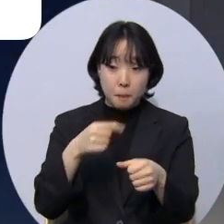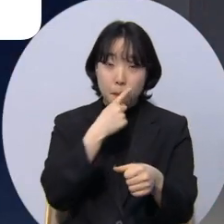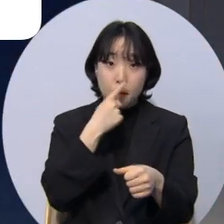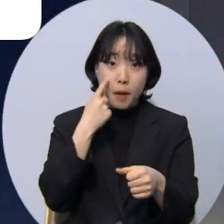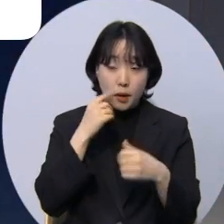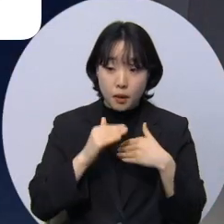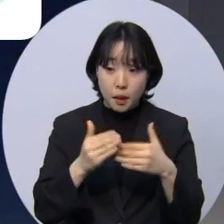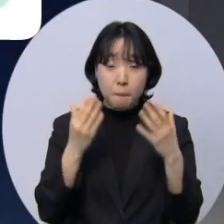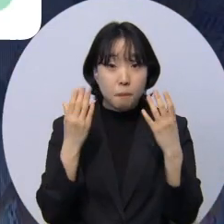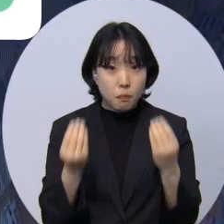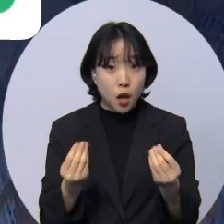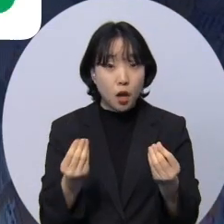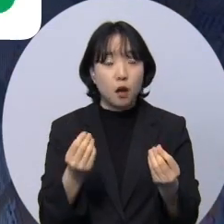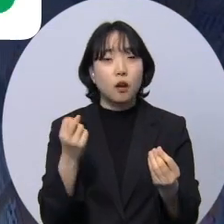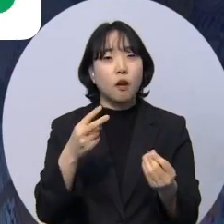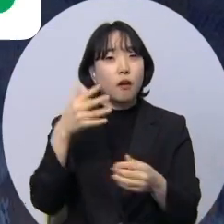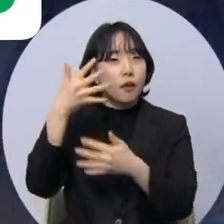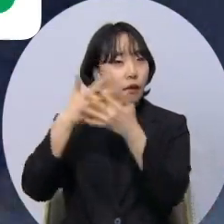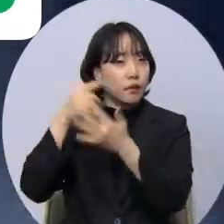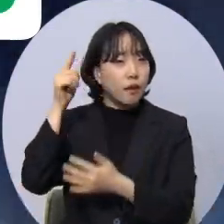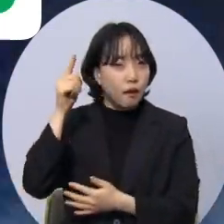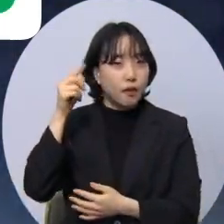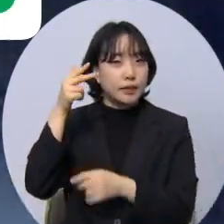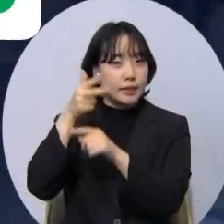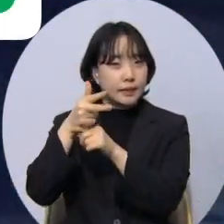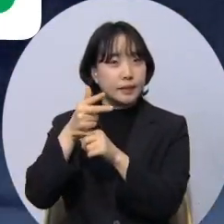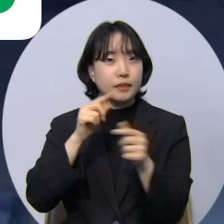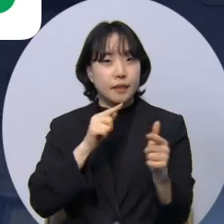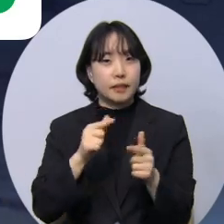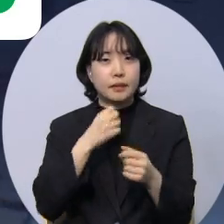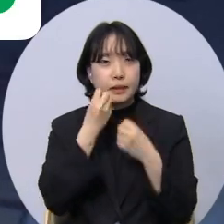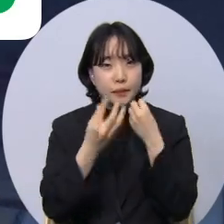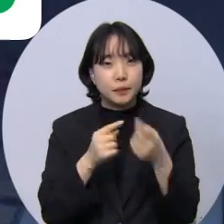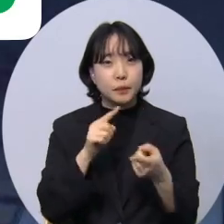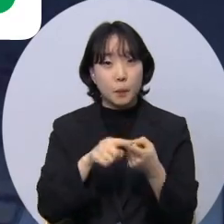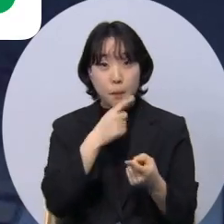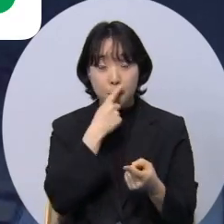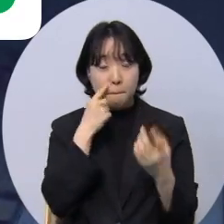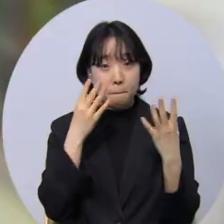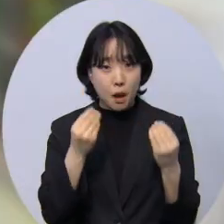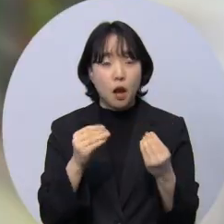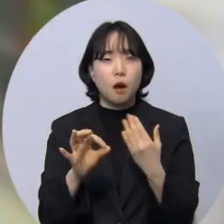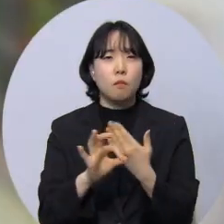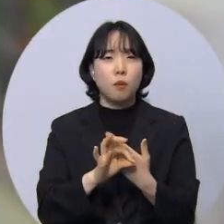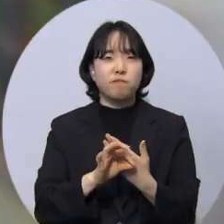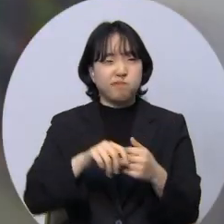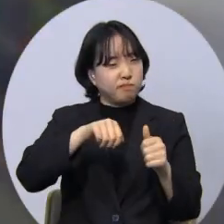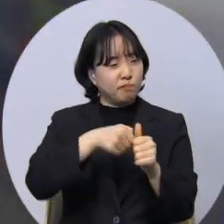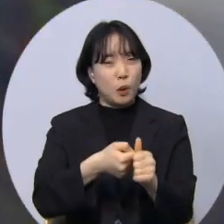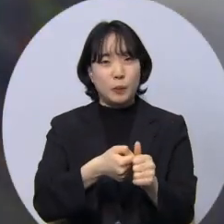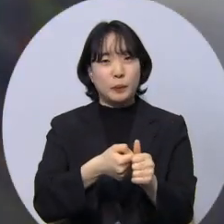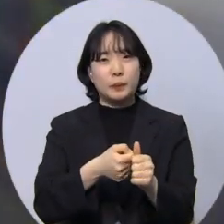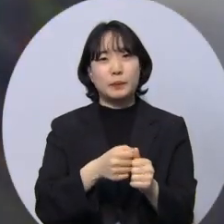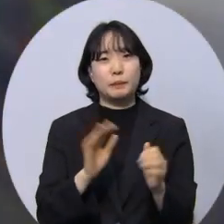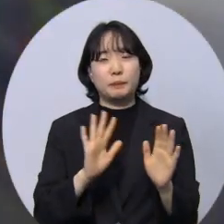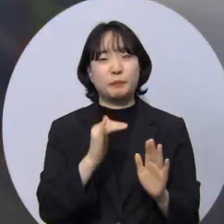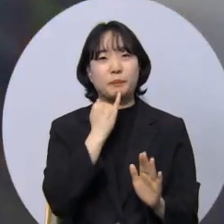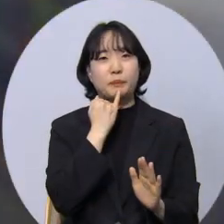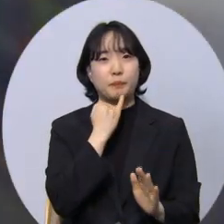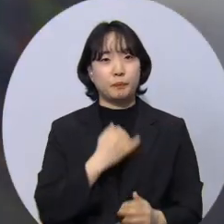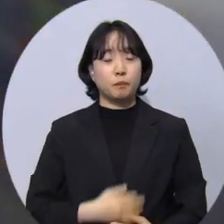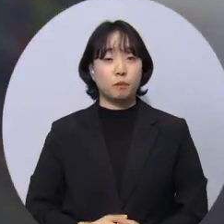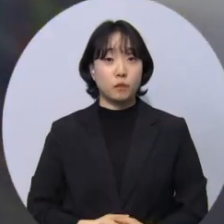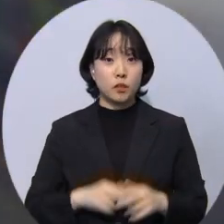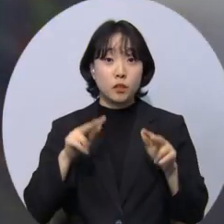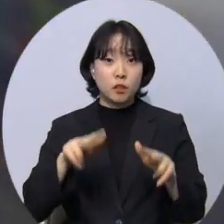영상 정보나 진술 등을 통해 확인되면 행정 처분을 면제받을 수 있게 됩니다 현재 영업 정지 2개월로